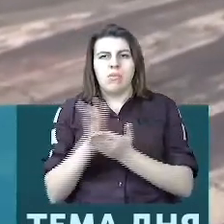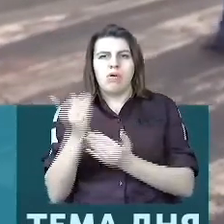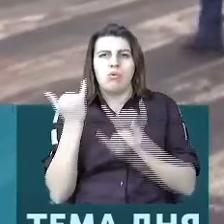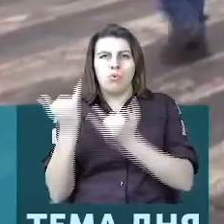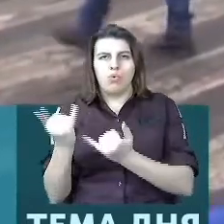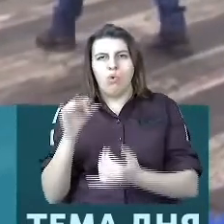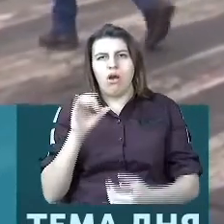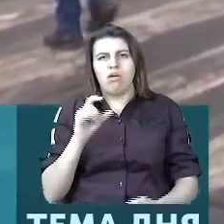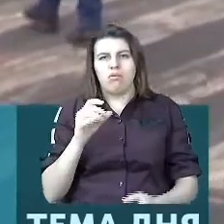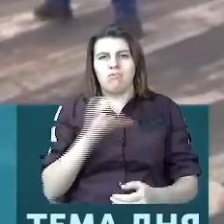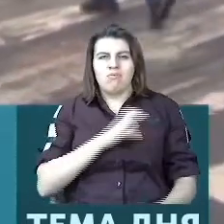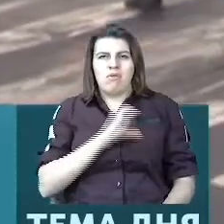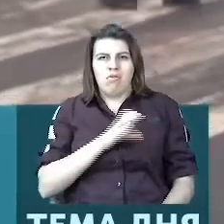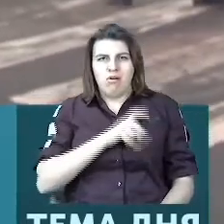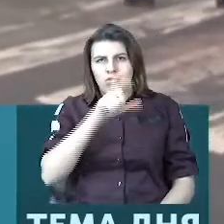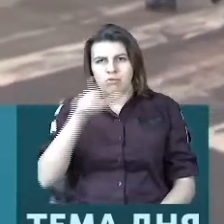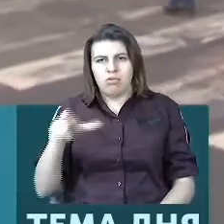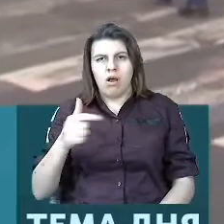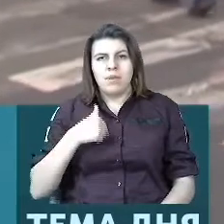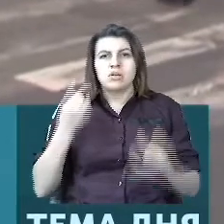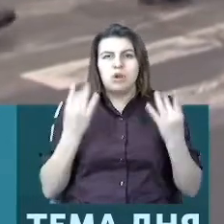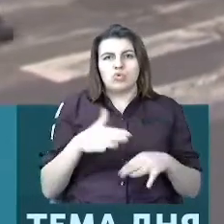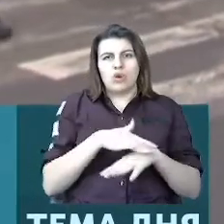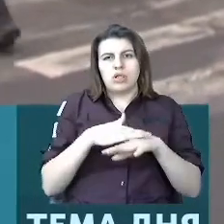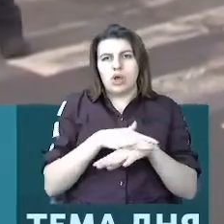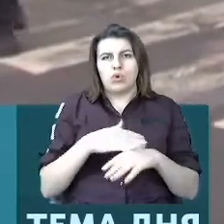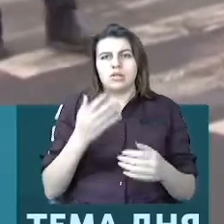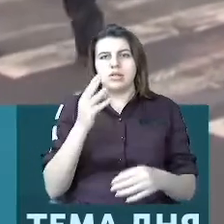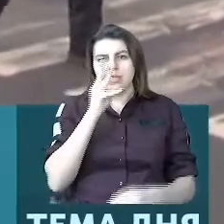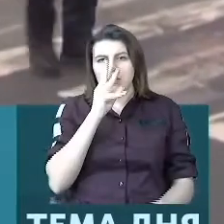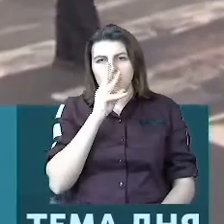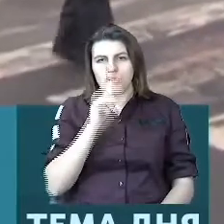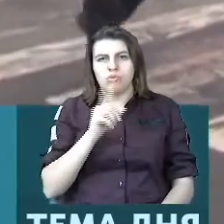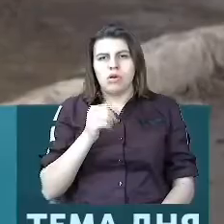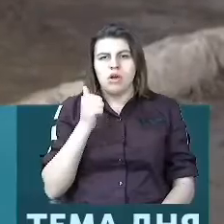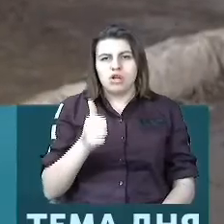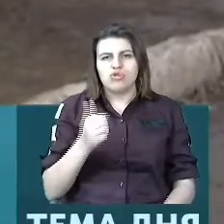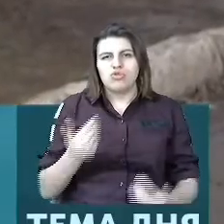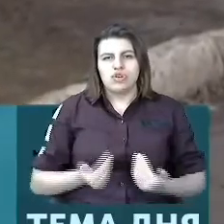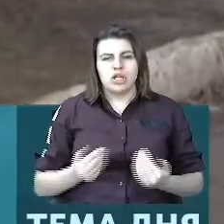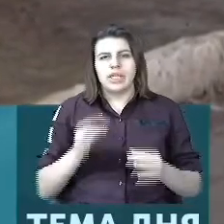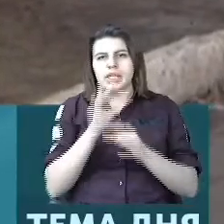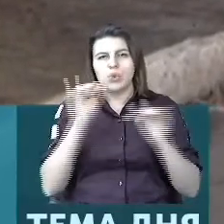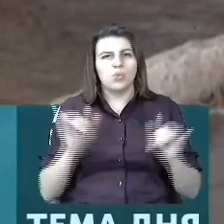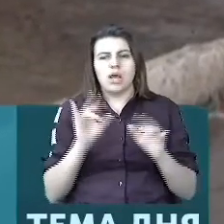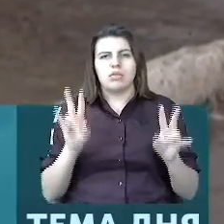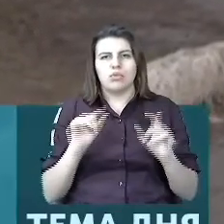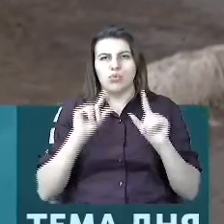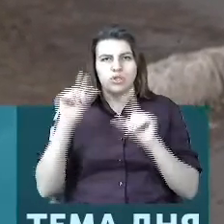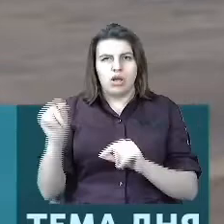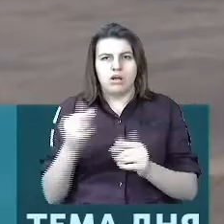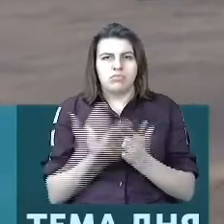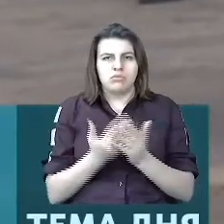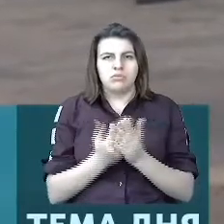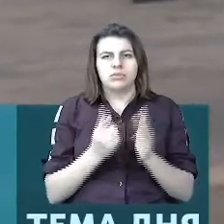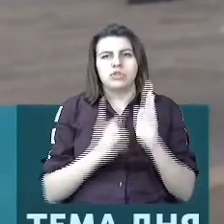за простой народ, за зарплату, за то, чтобы хорошо жили люди наши, никуда не уезжали. В акції беруть участь близько 60